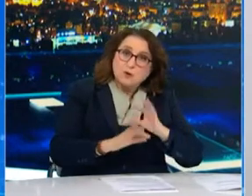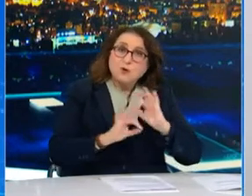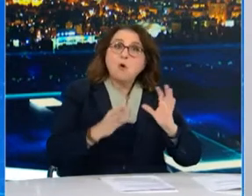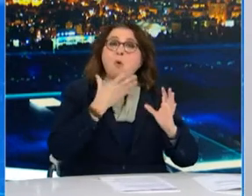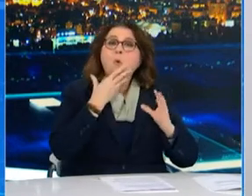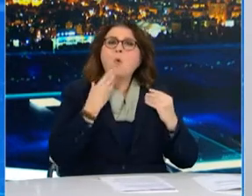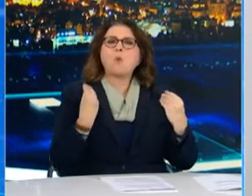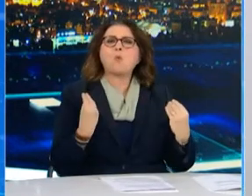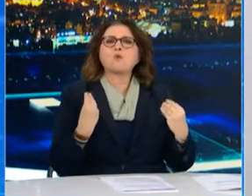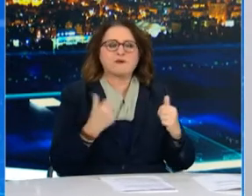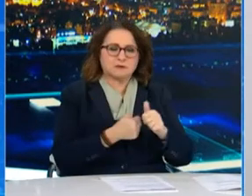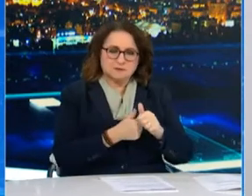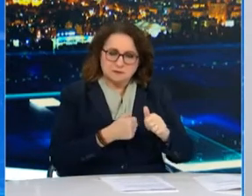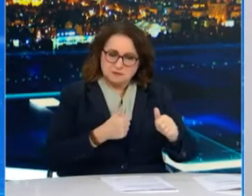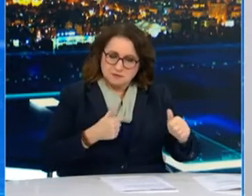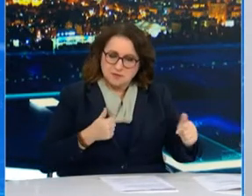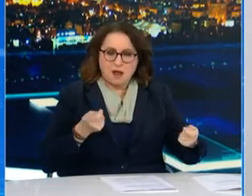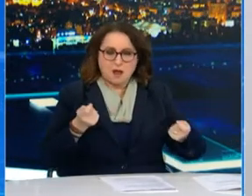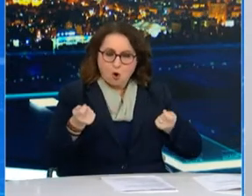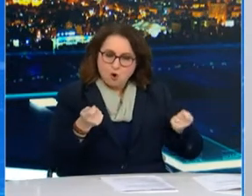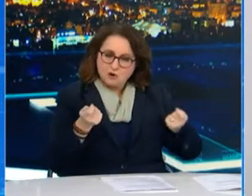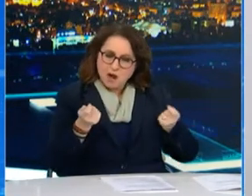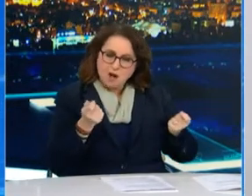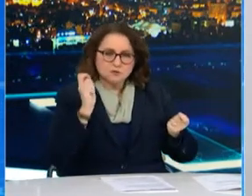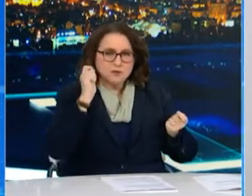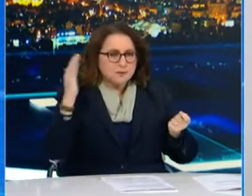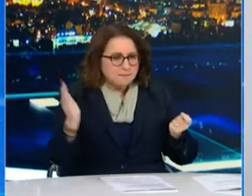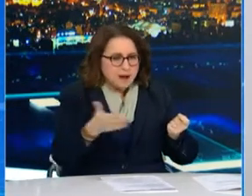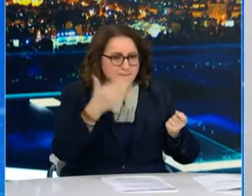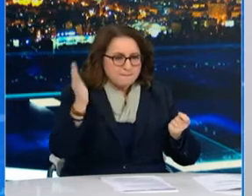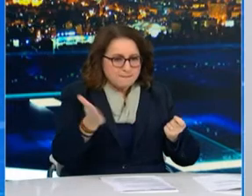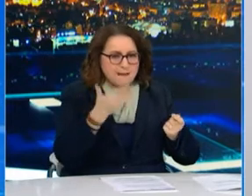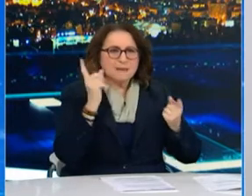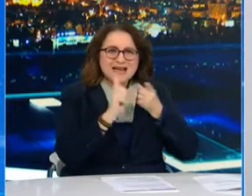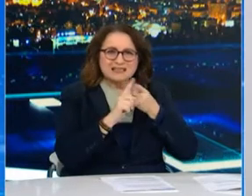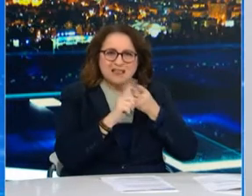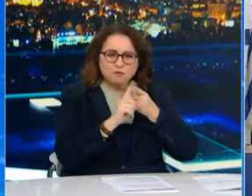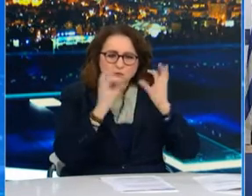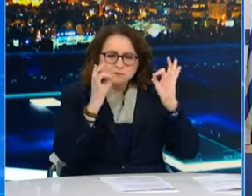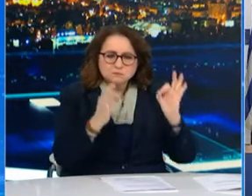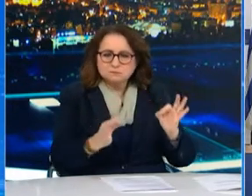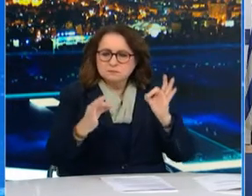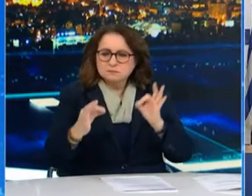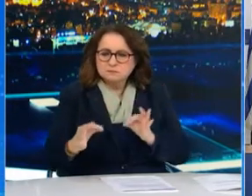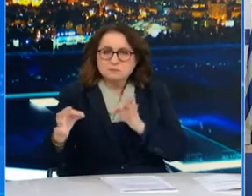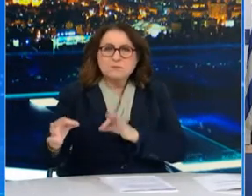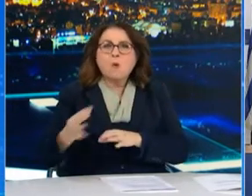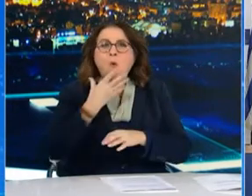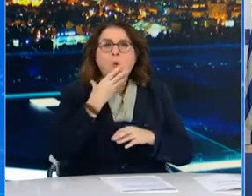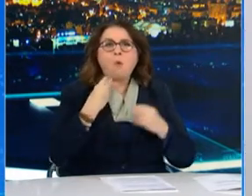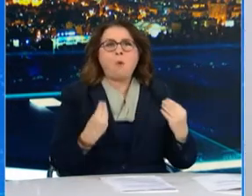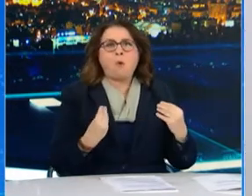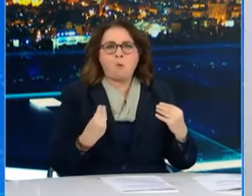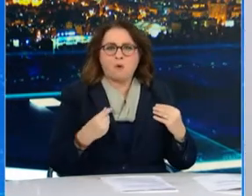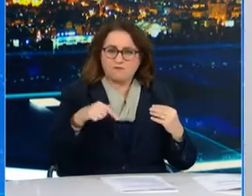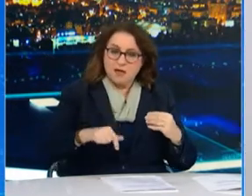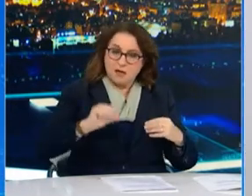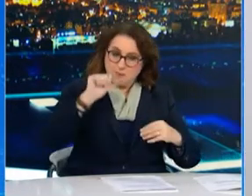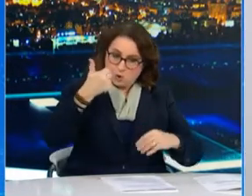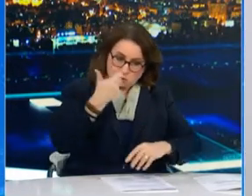τρόπο, να πάρουν τα μηνύματά τους της υπενθύμησης, να πάνε να εμβολιαστούν, να τους δοθεί η δεύτερη ημερομηνία εμβολιασμού. Αυτή όλη είναι